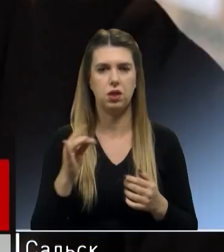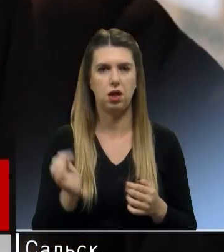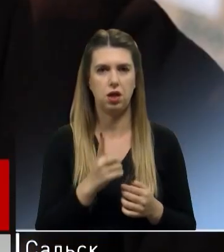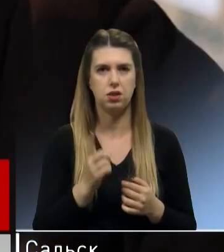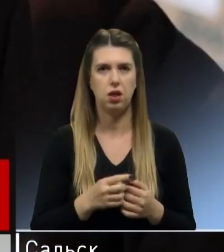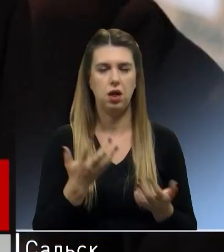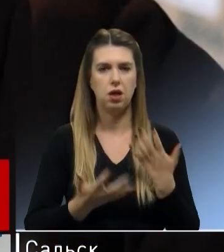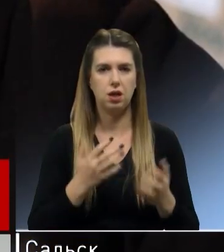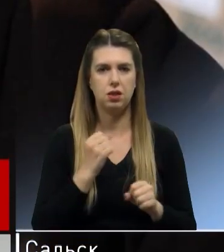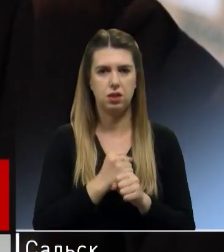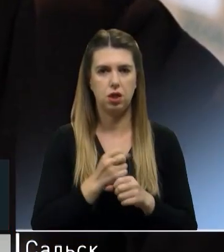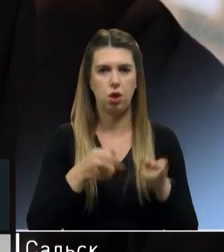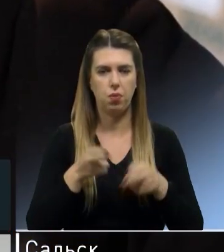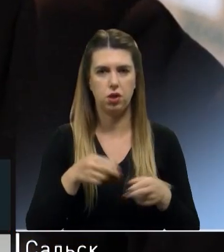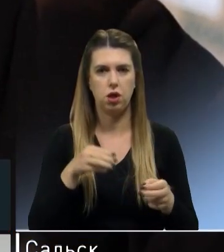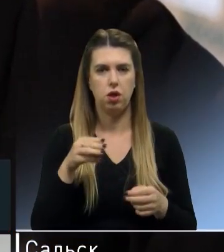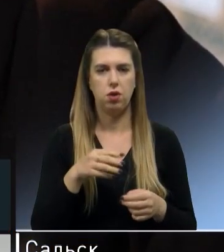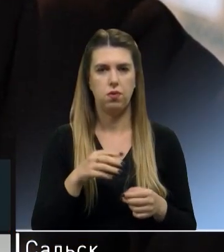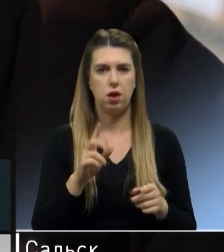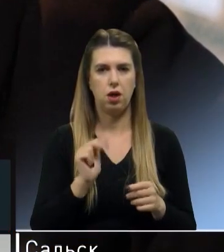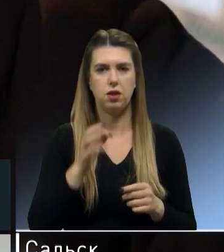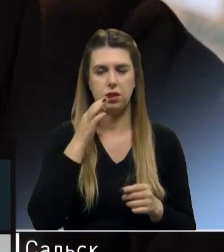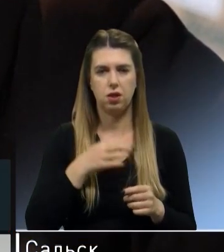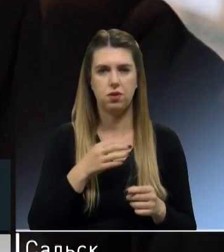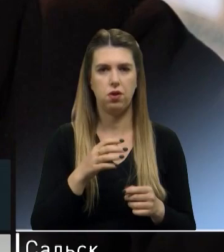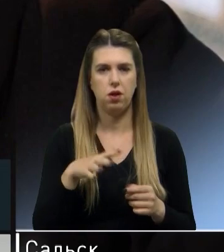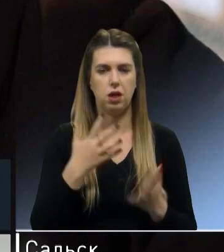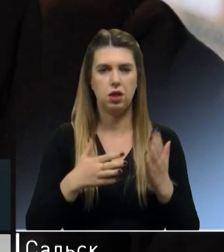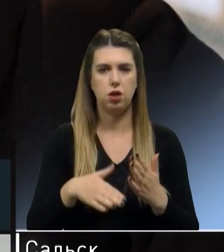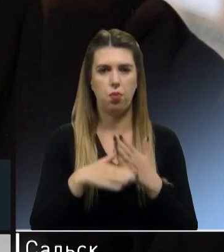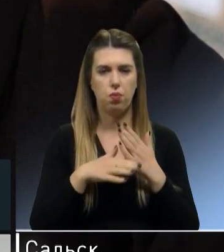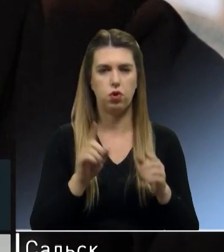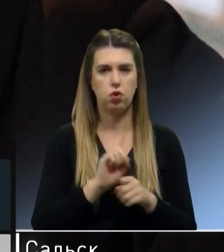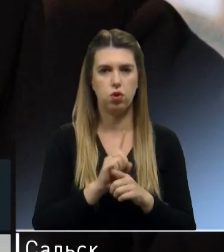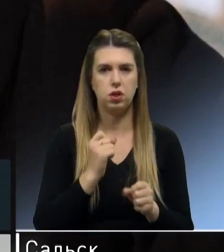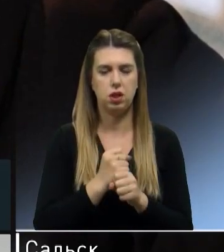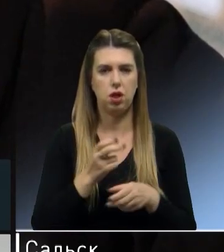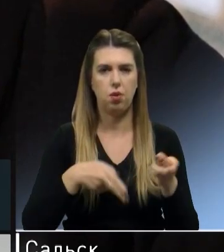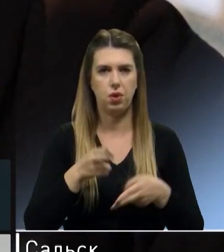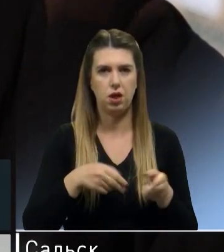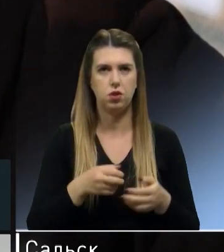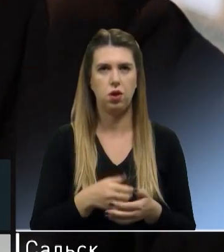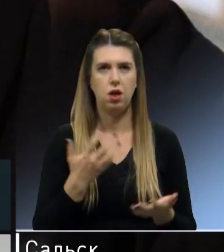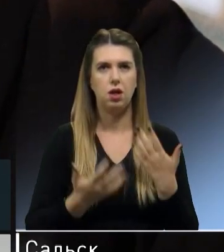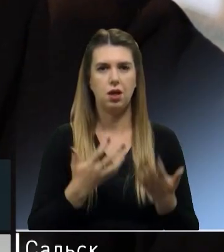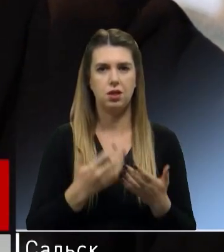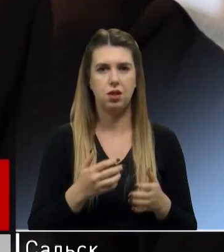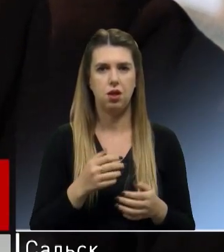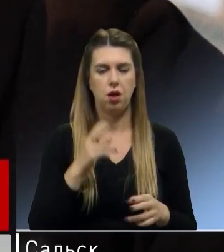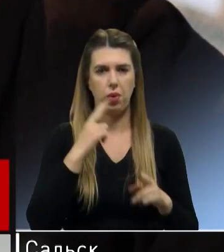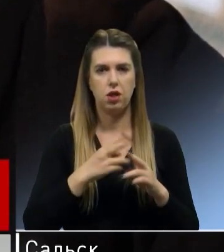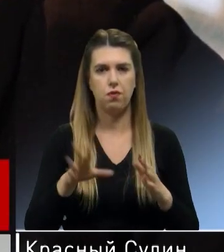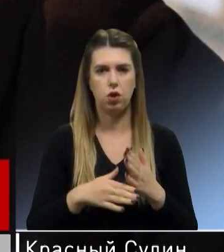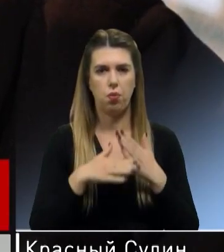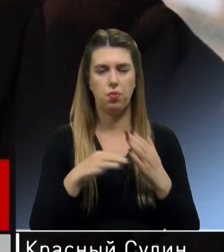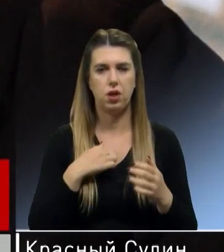раз. Если сделают операцию, сказал отец Андрей, помогает тоже, чтобы сделали операцию. Если врачи помогут,